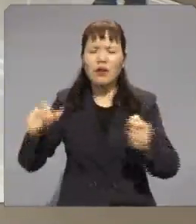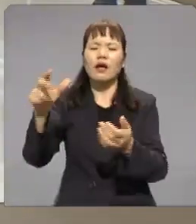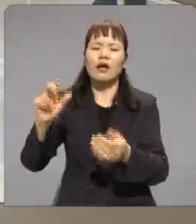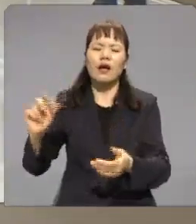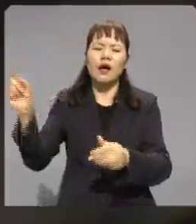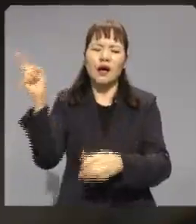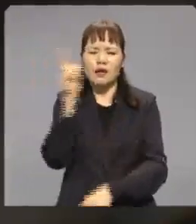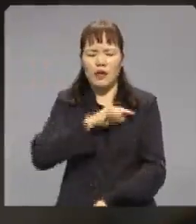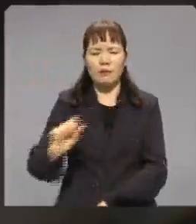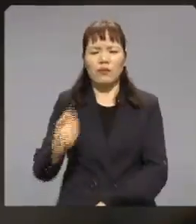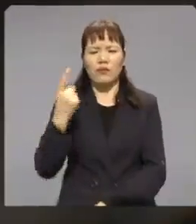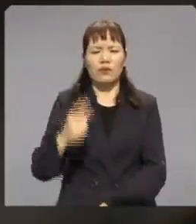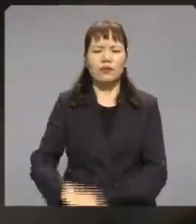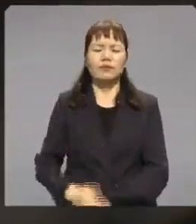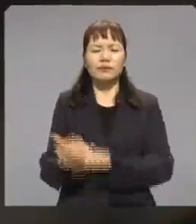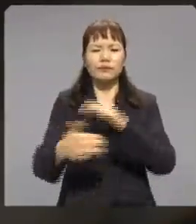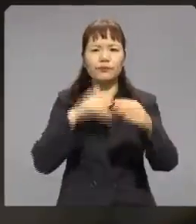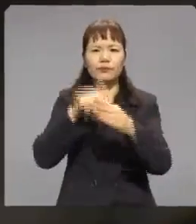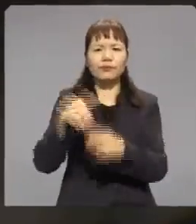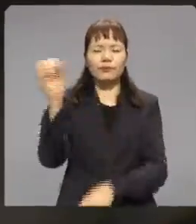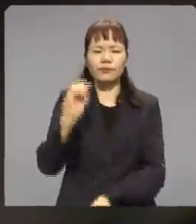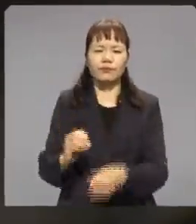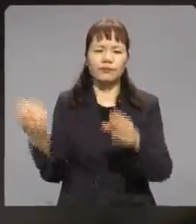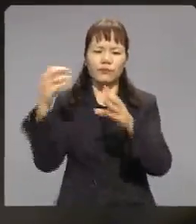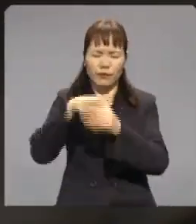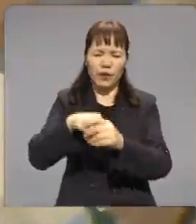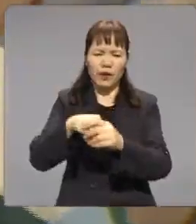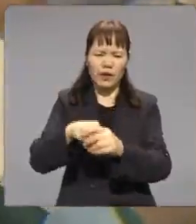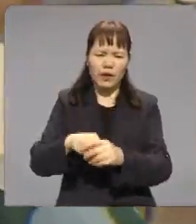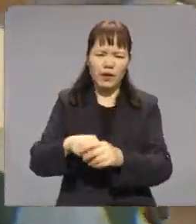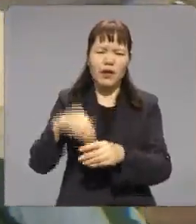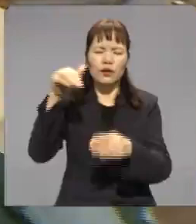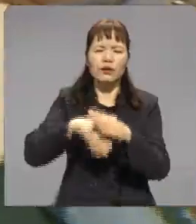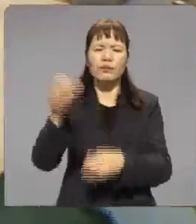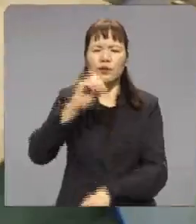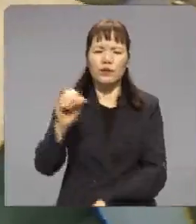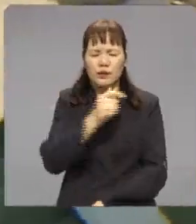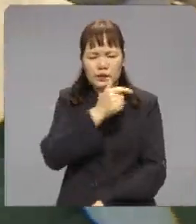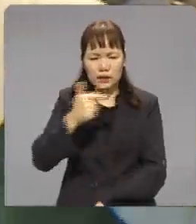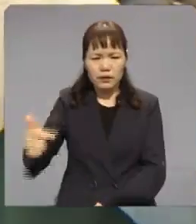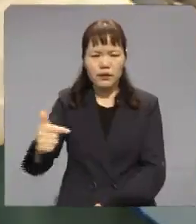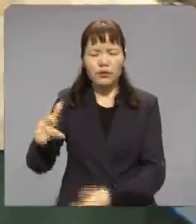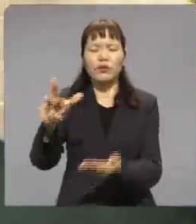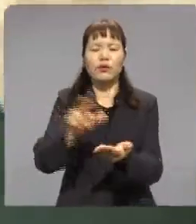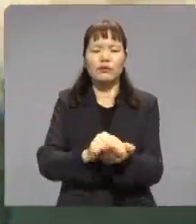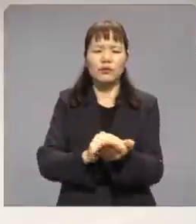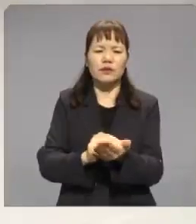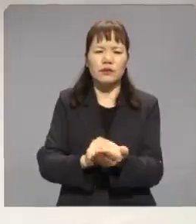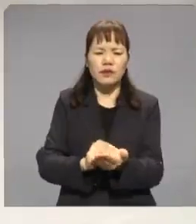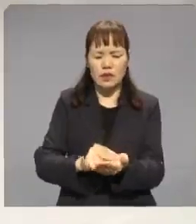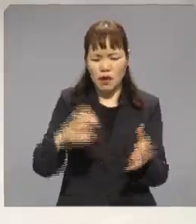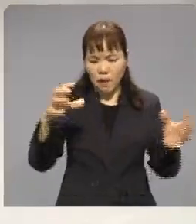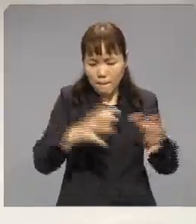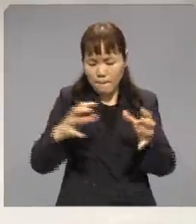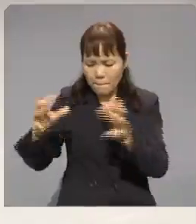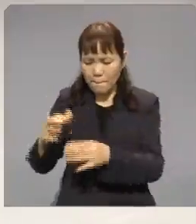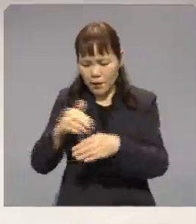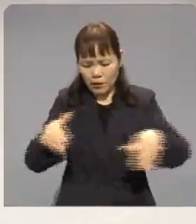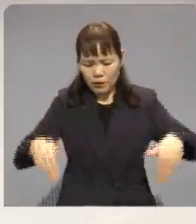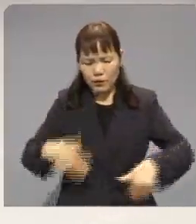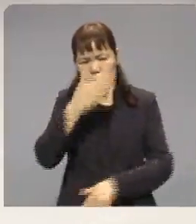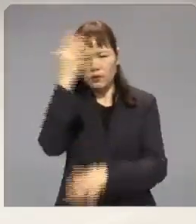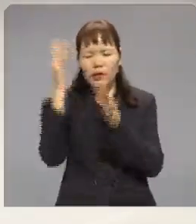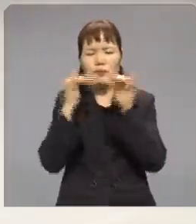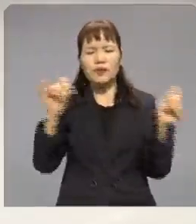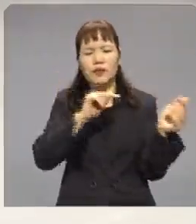사전 투표율을 포함한 높은 투표율도 변수가 됐습니다. 보수와 진보 양 진영의 결집 속에 중도층과 젊은